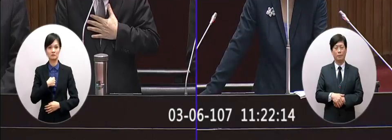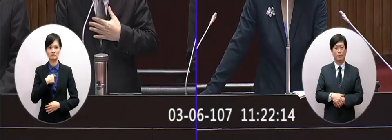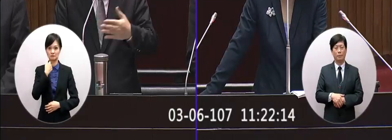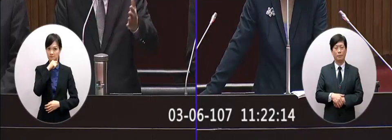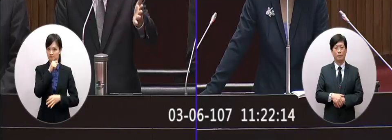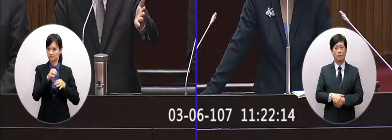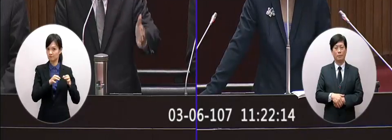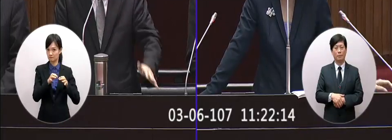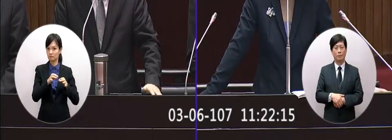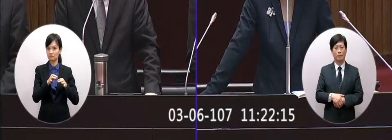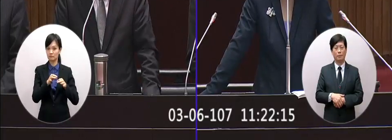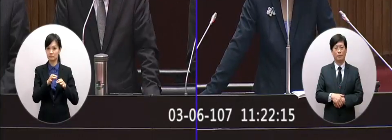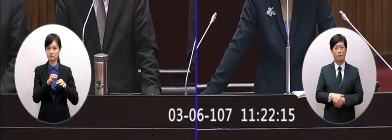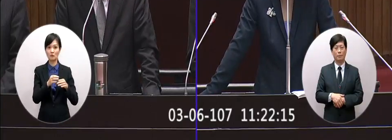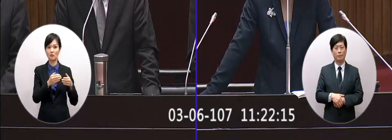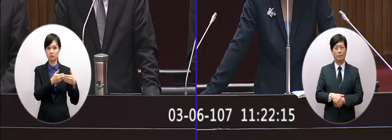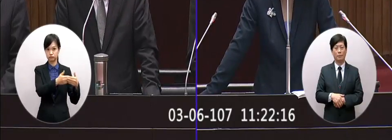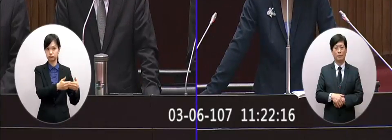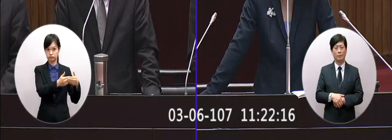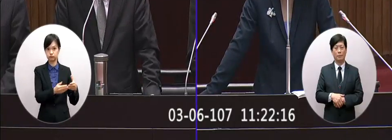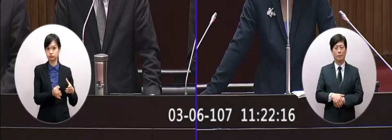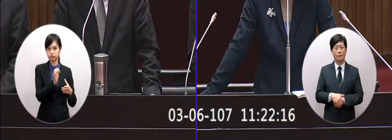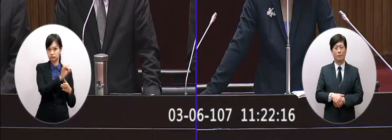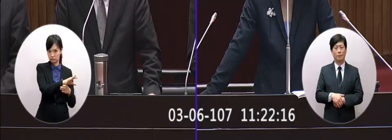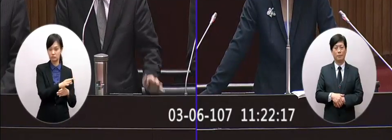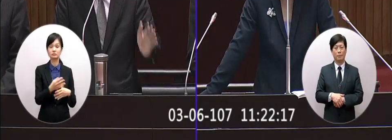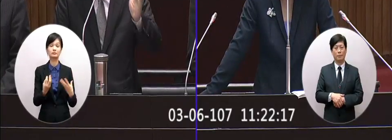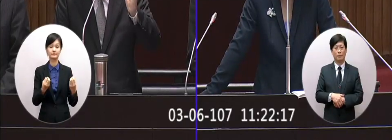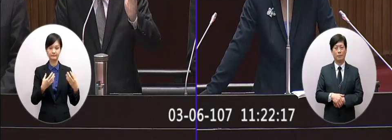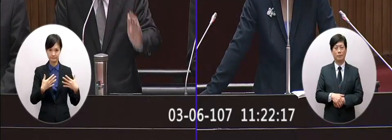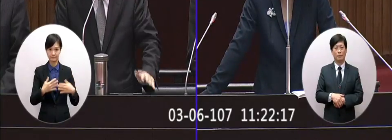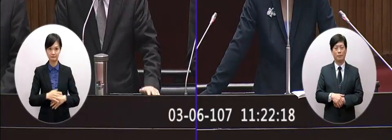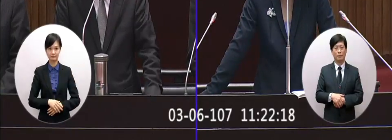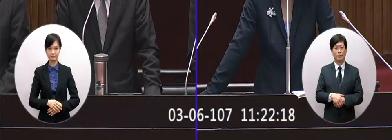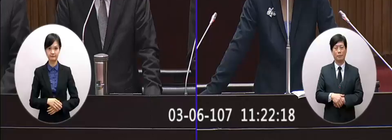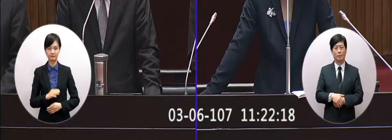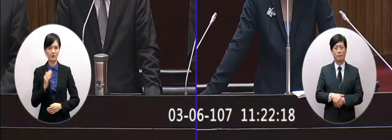商要去投资，我想这比较没有问题。如果是基于